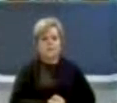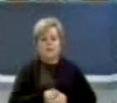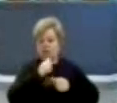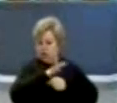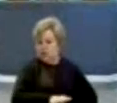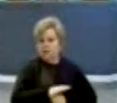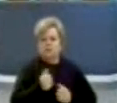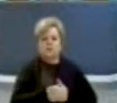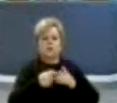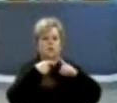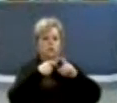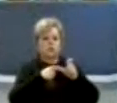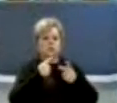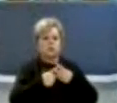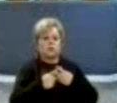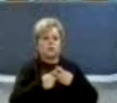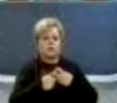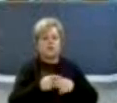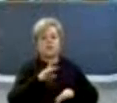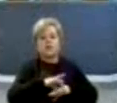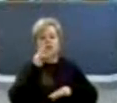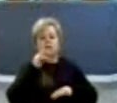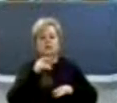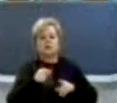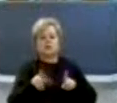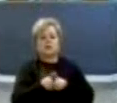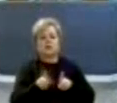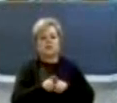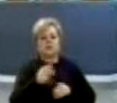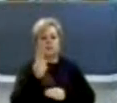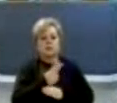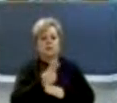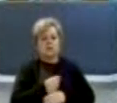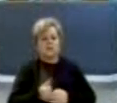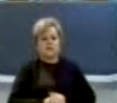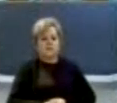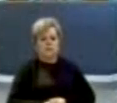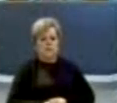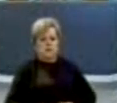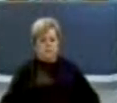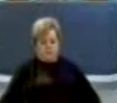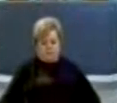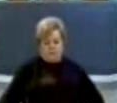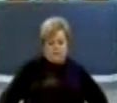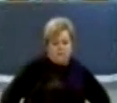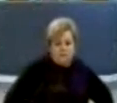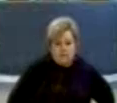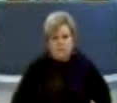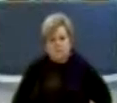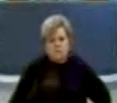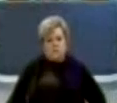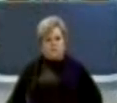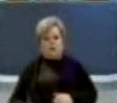shkelet jo vetëm Kushtetuta, po shkelet vetë ideja o logjika e funksionimit të një republike e në këtë rast të Republikës së